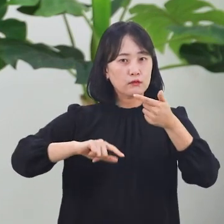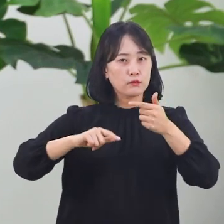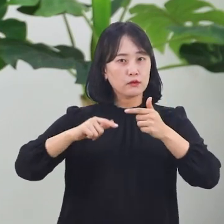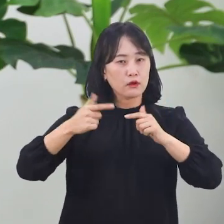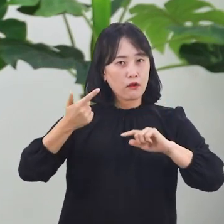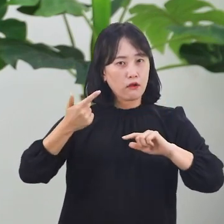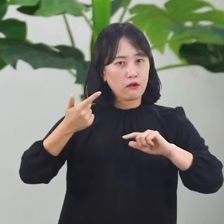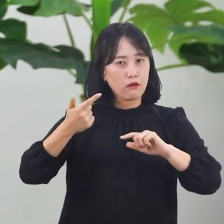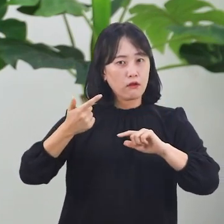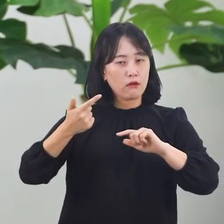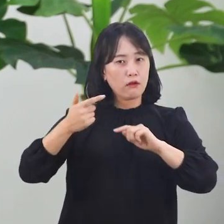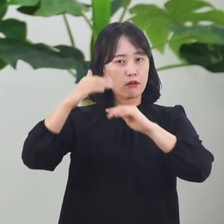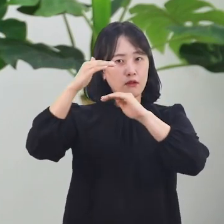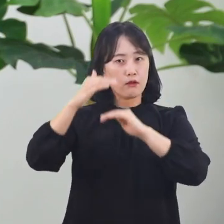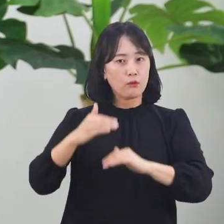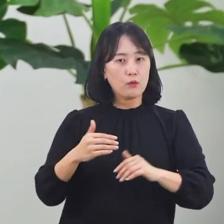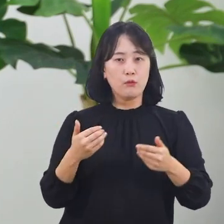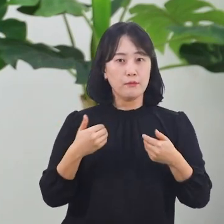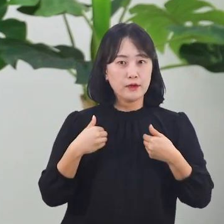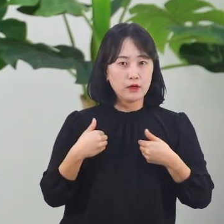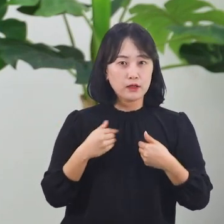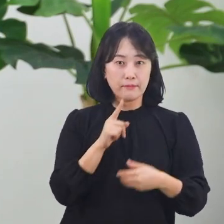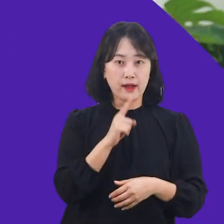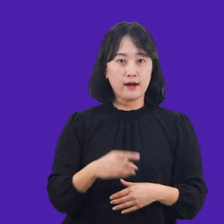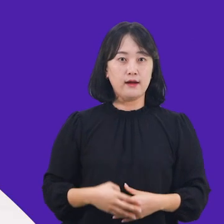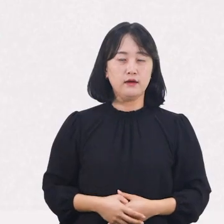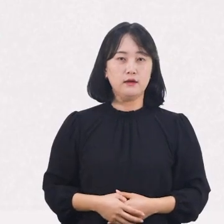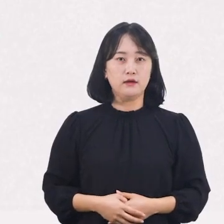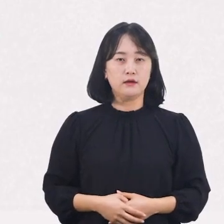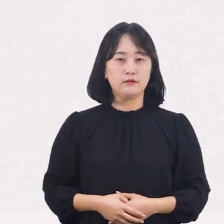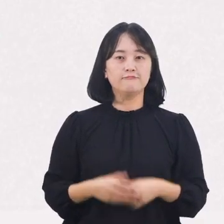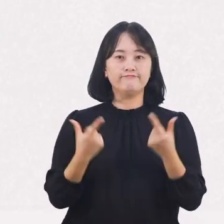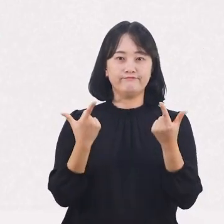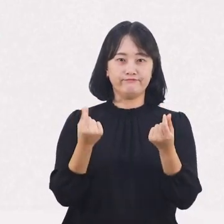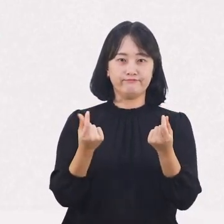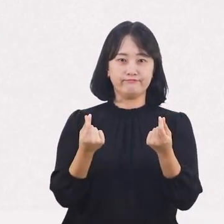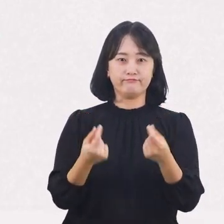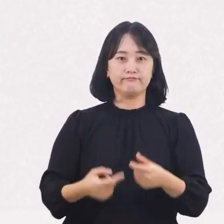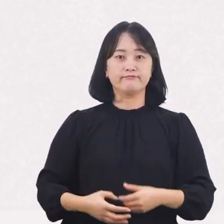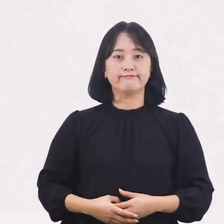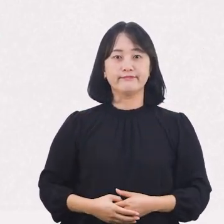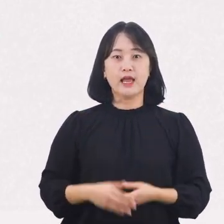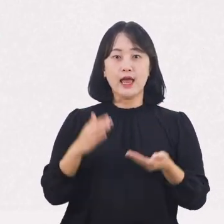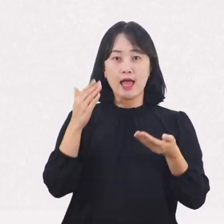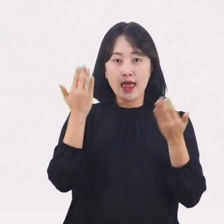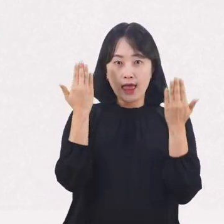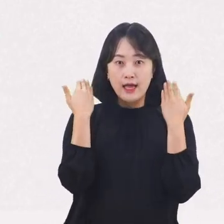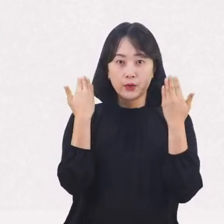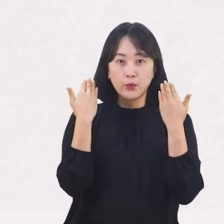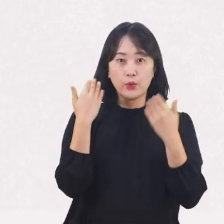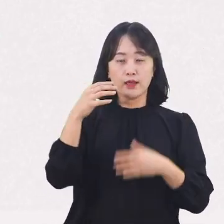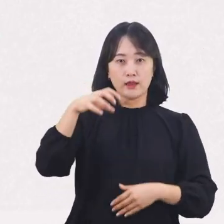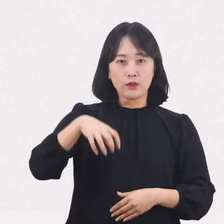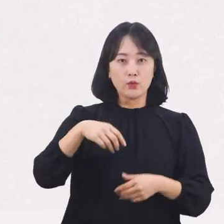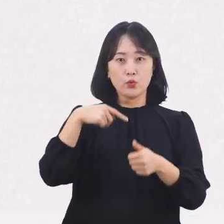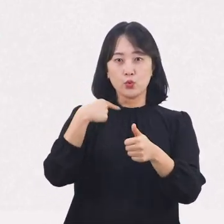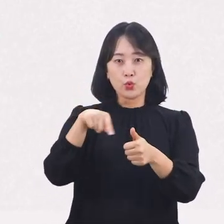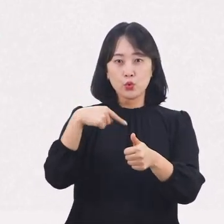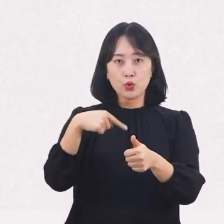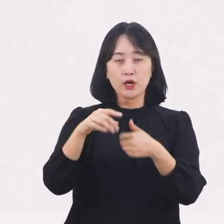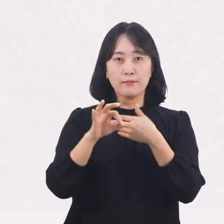내용과 커리큘럼 등이 필요하다라는 말씀이신가요? 그렇습니다. 학교에서 교육이 이루어지기